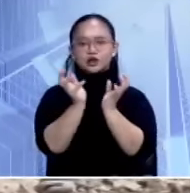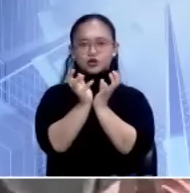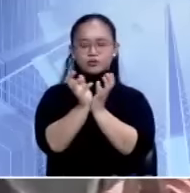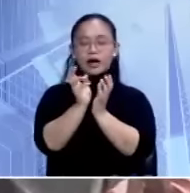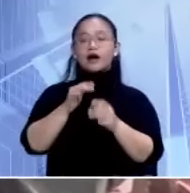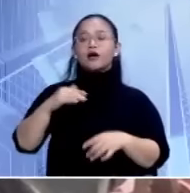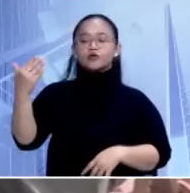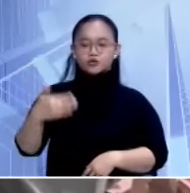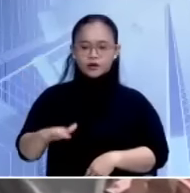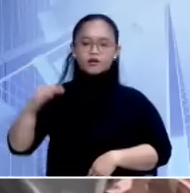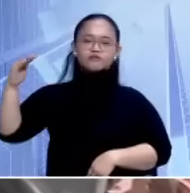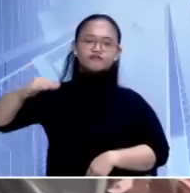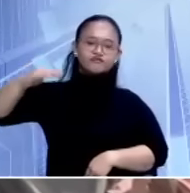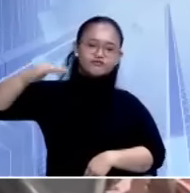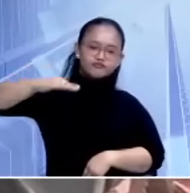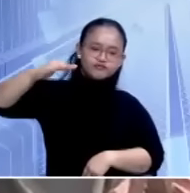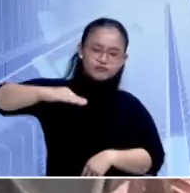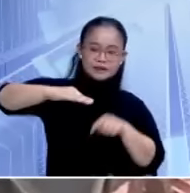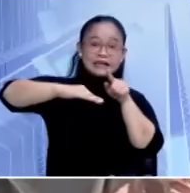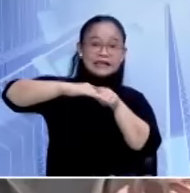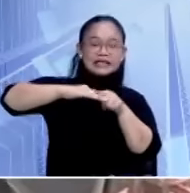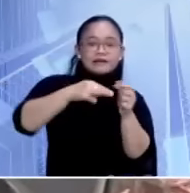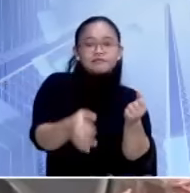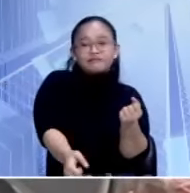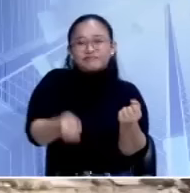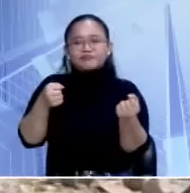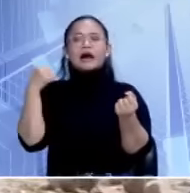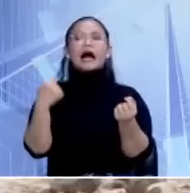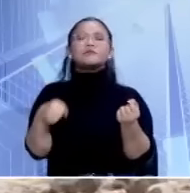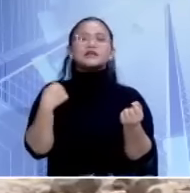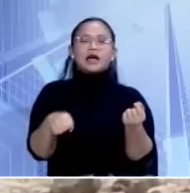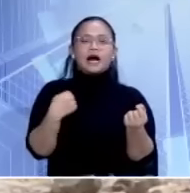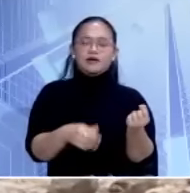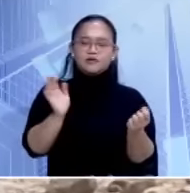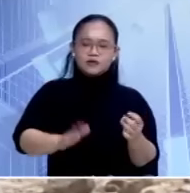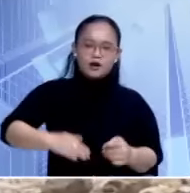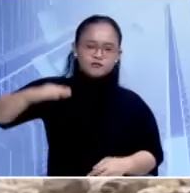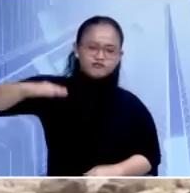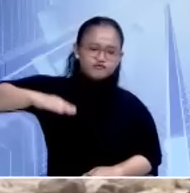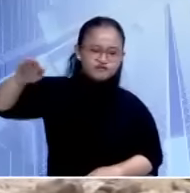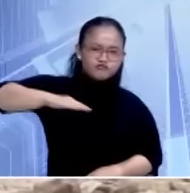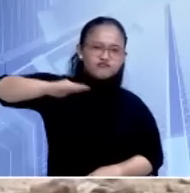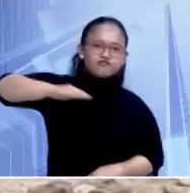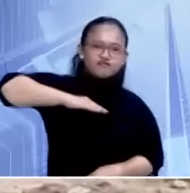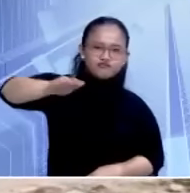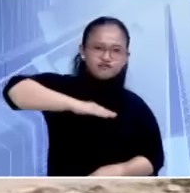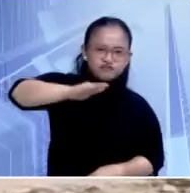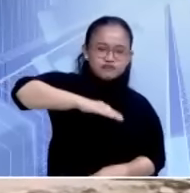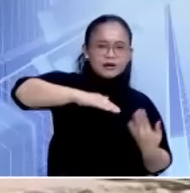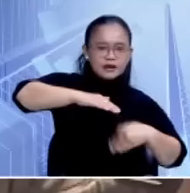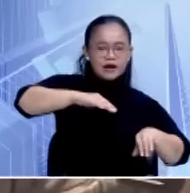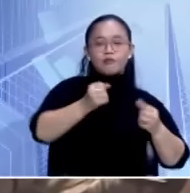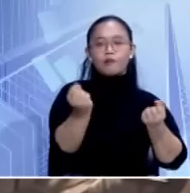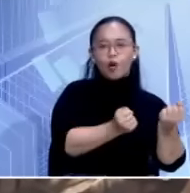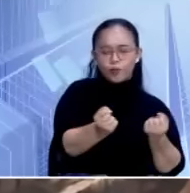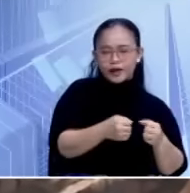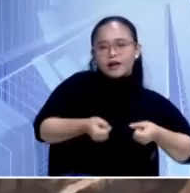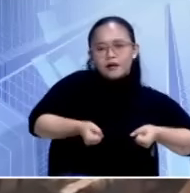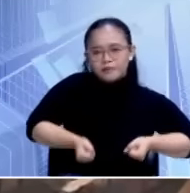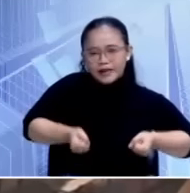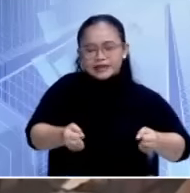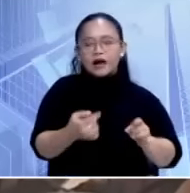melalui jalan menurun, rem truk mendadak tak berfungsi hingga laju kendaraan tak terkendali. 4 minibus, becak,